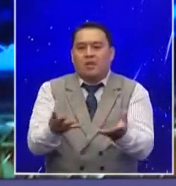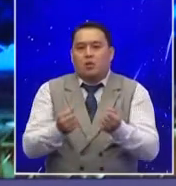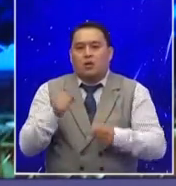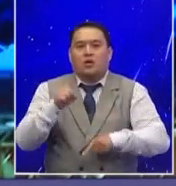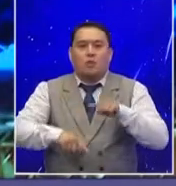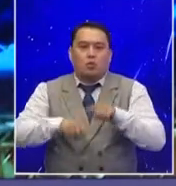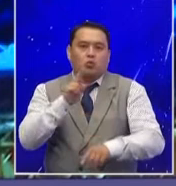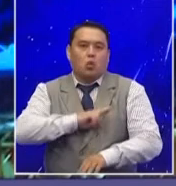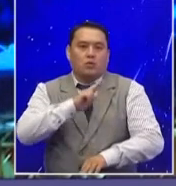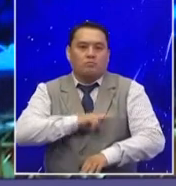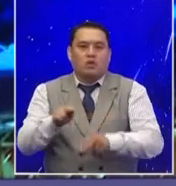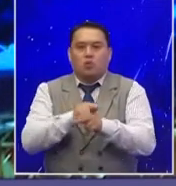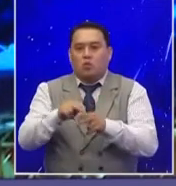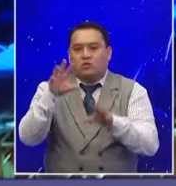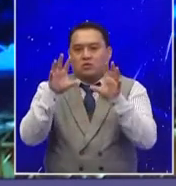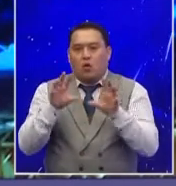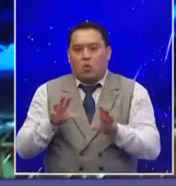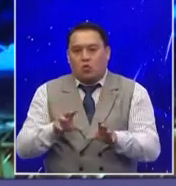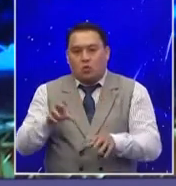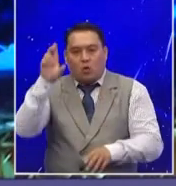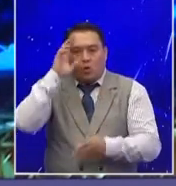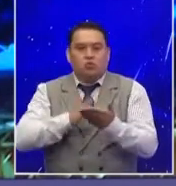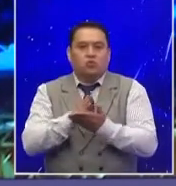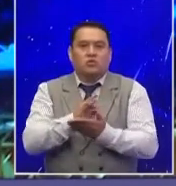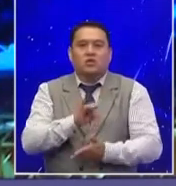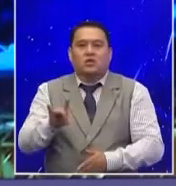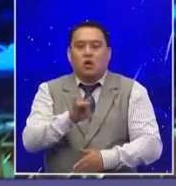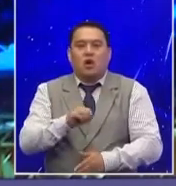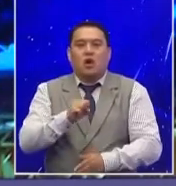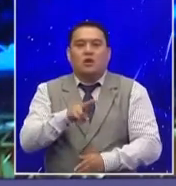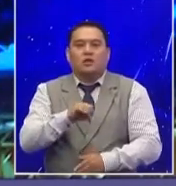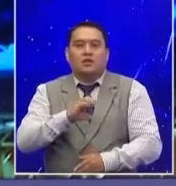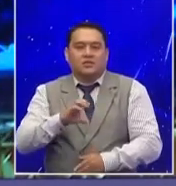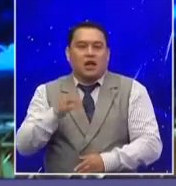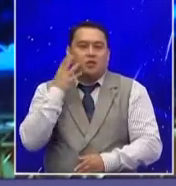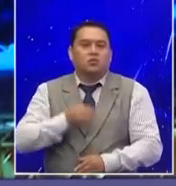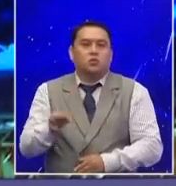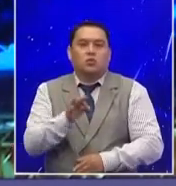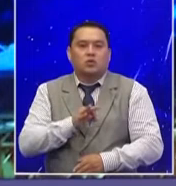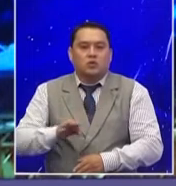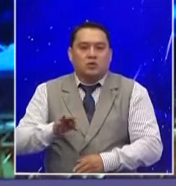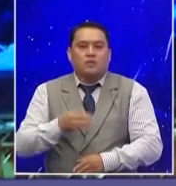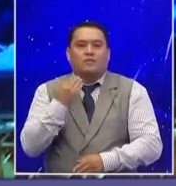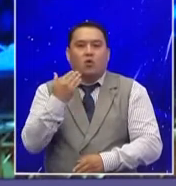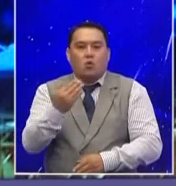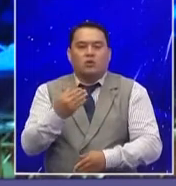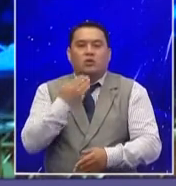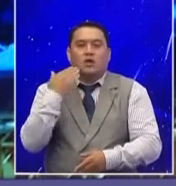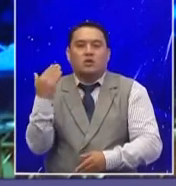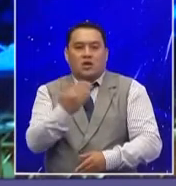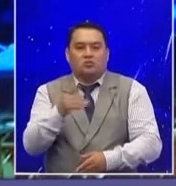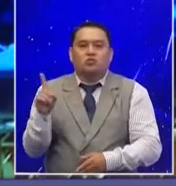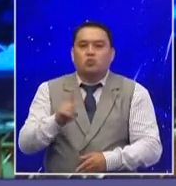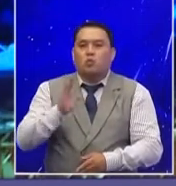работу. О поправках в законе поведала госслужащим Илийского района руководитель АДГС по Алматинской области Лязат Бесикулова.